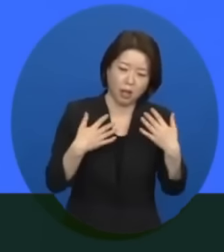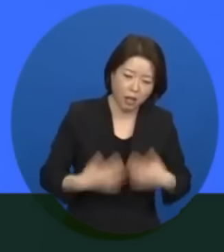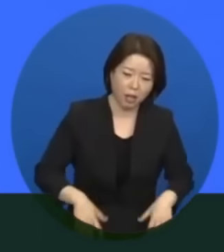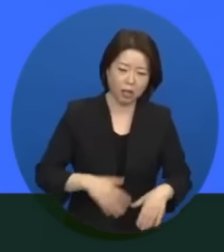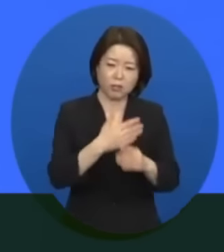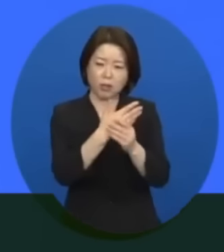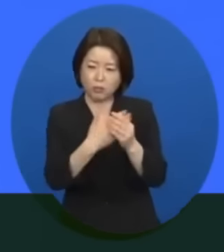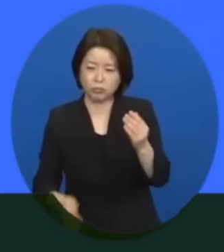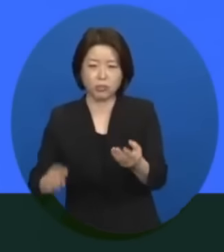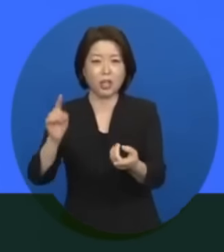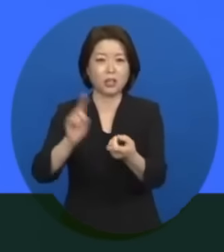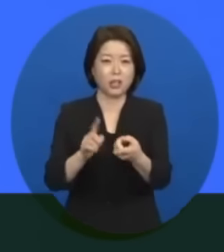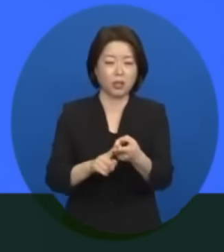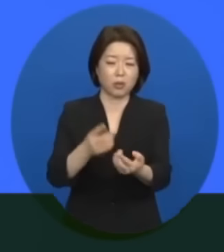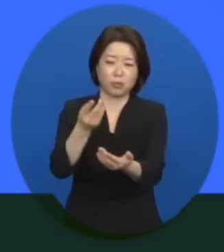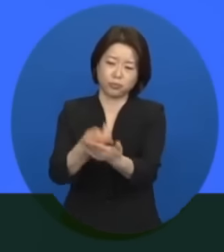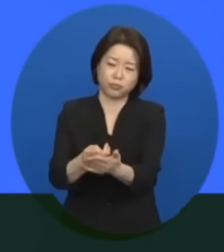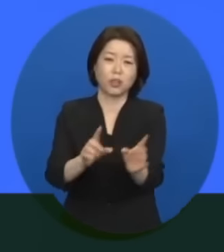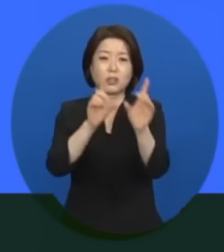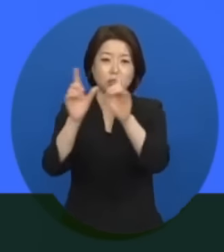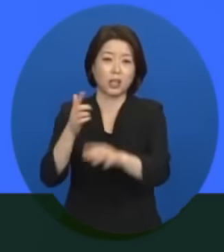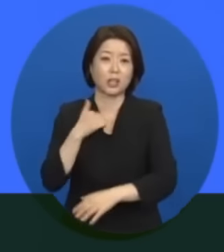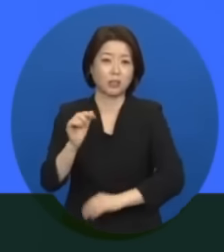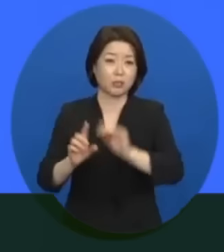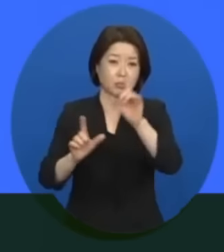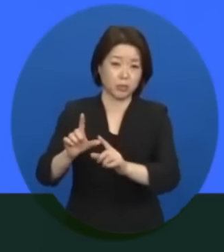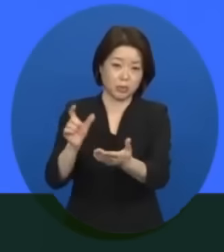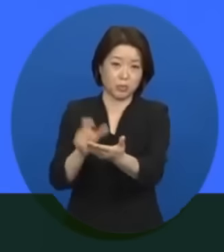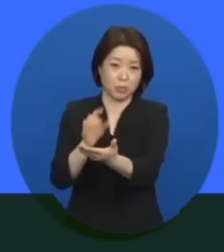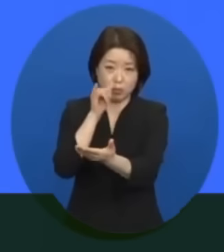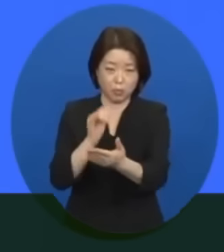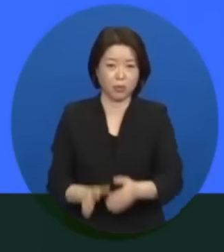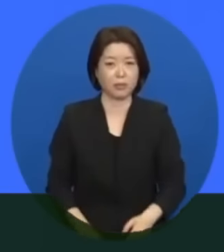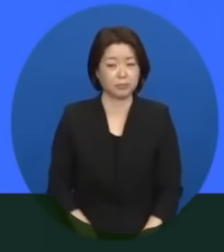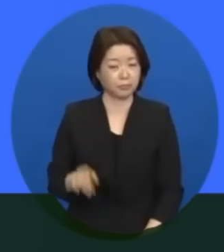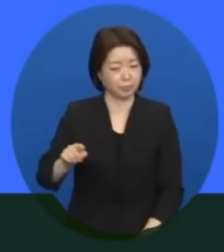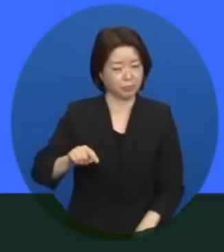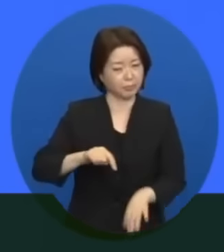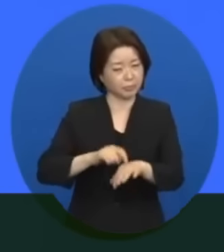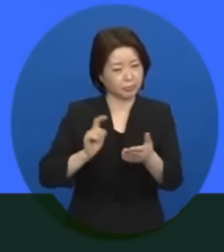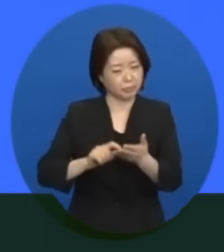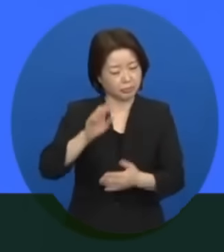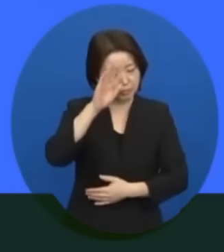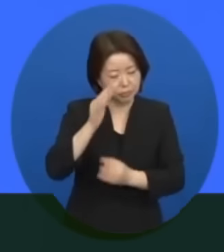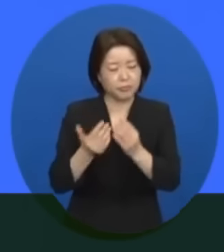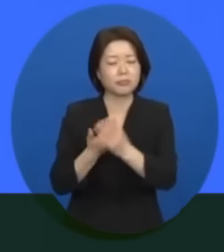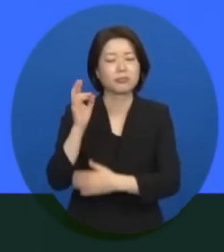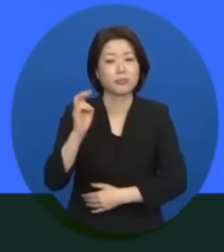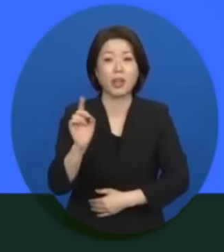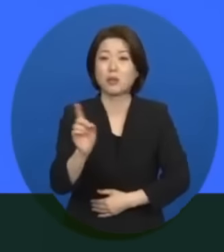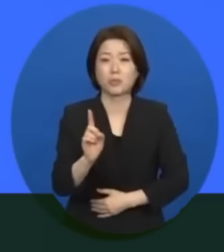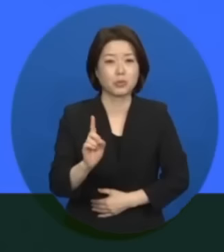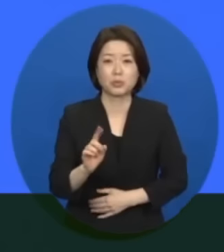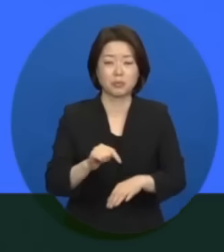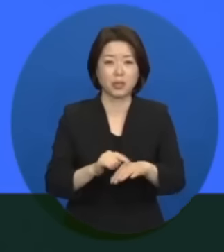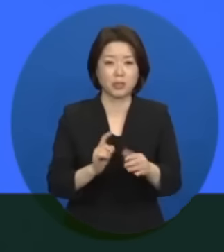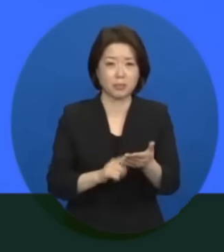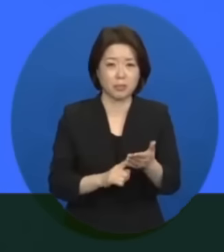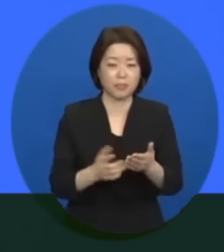무기력한 상태로 살아왔다는 것을 보여줍니다 그러면서 그의 마음도 병든 거죠 어떤 마음이면